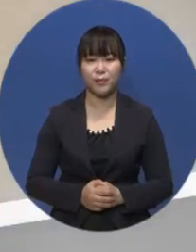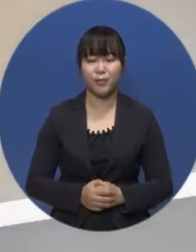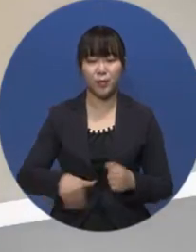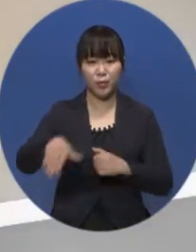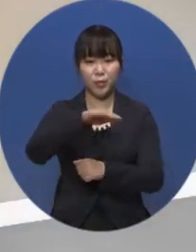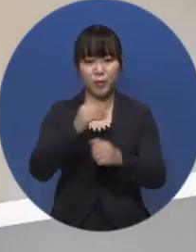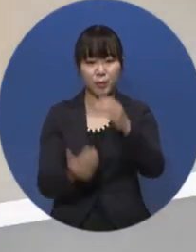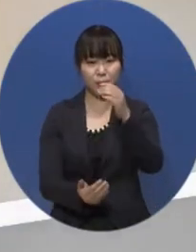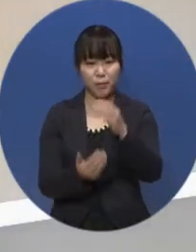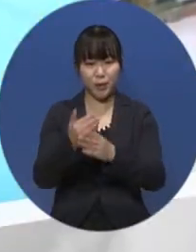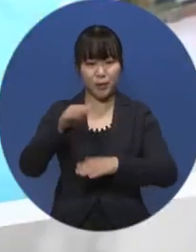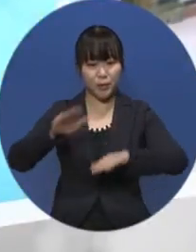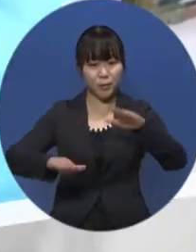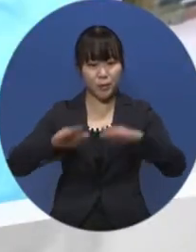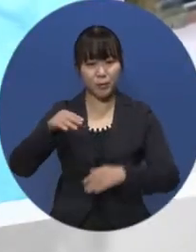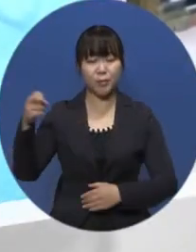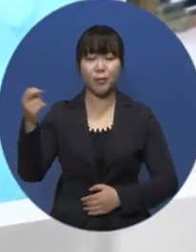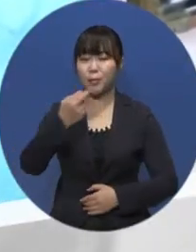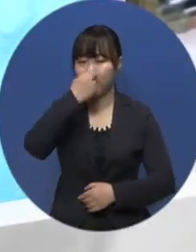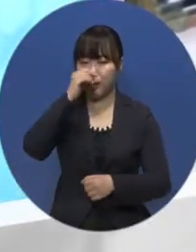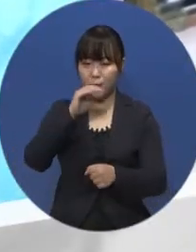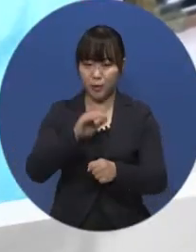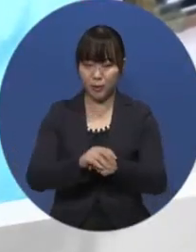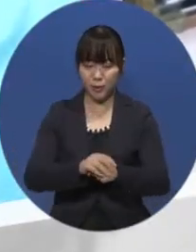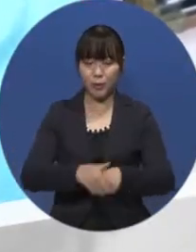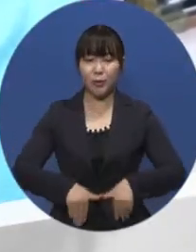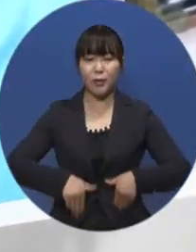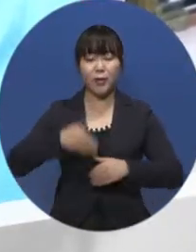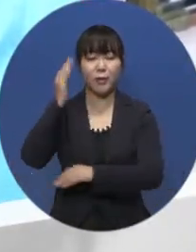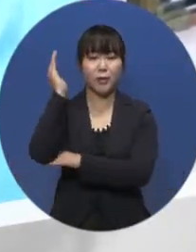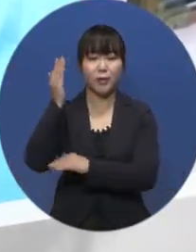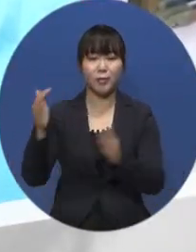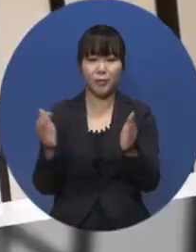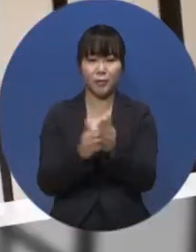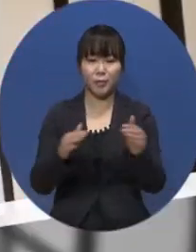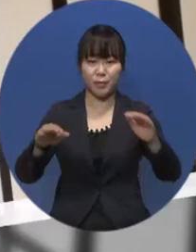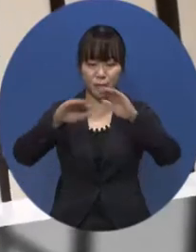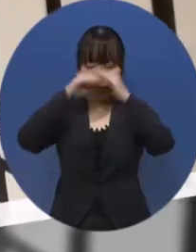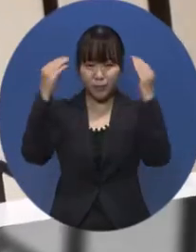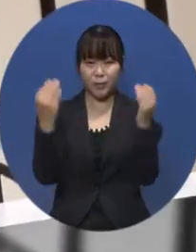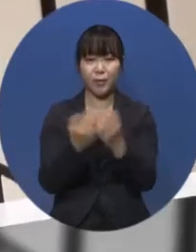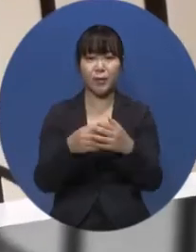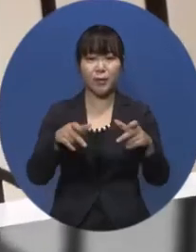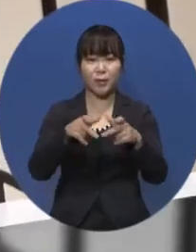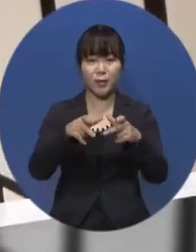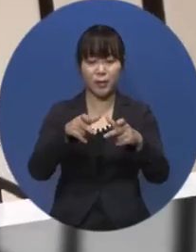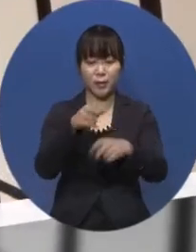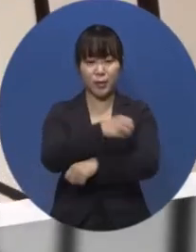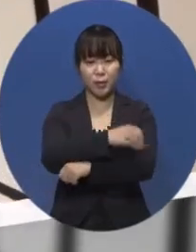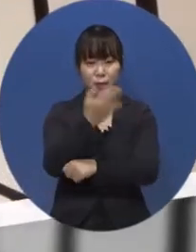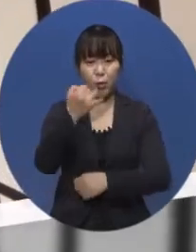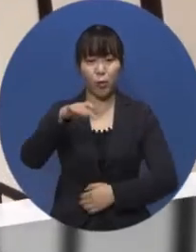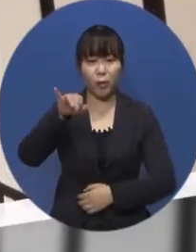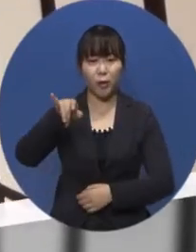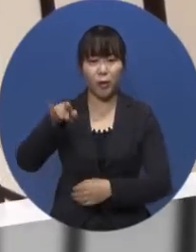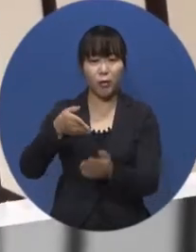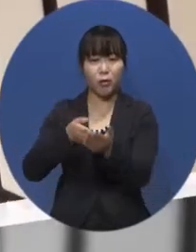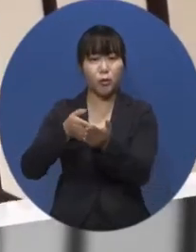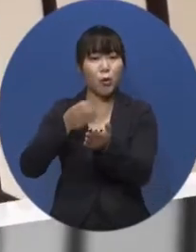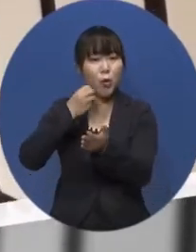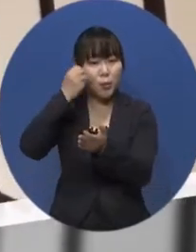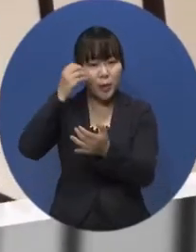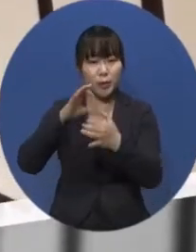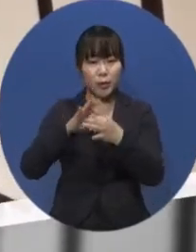우리 주변에서 일어나는 불공정한 사례부터 억울한 사연, 따뜻한 미담까지 장애인신문과